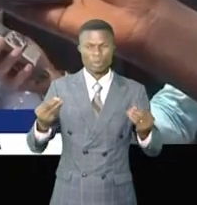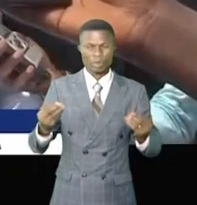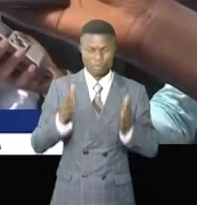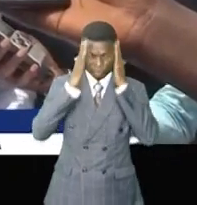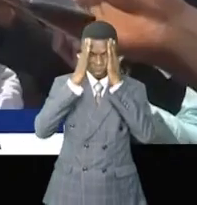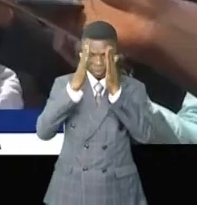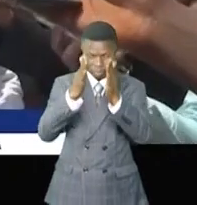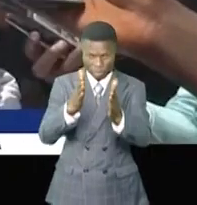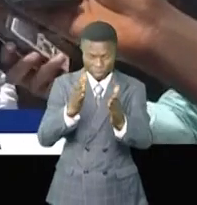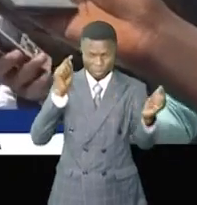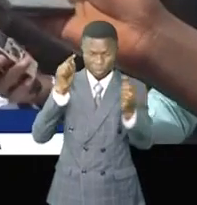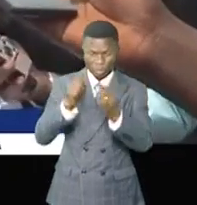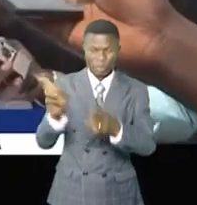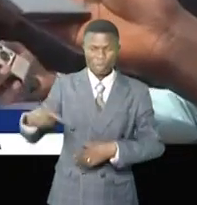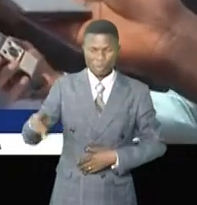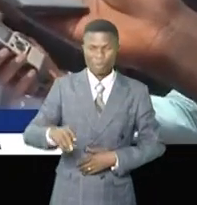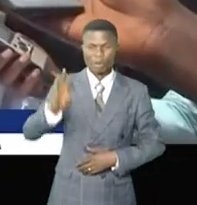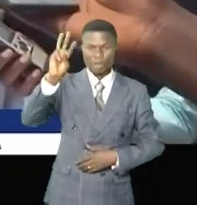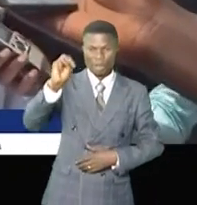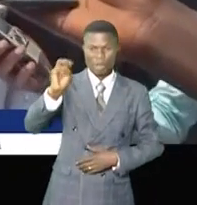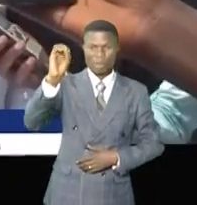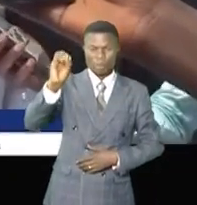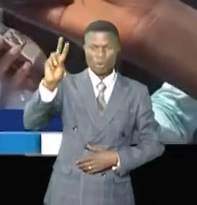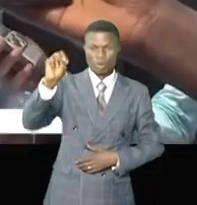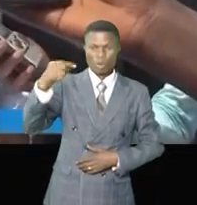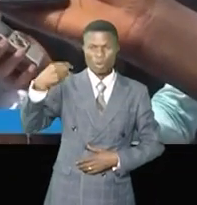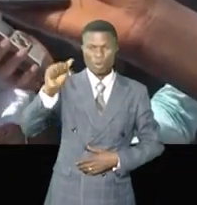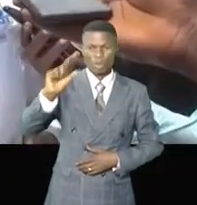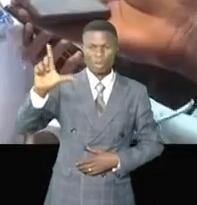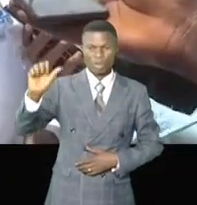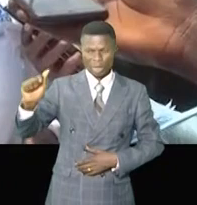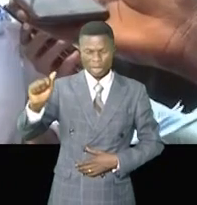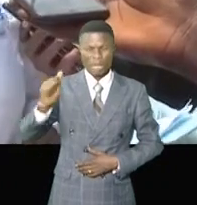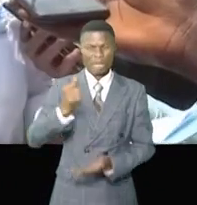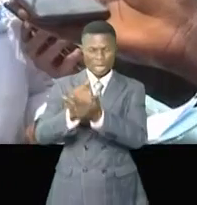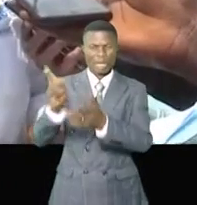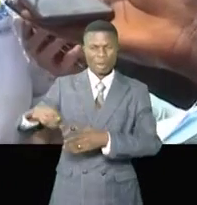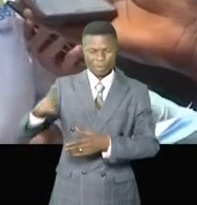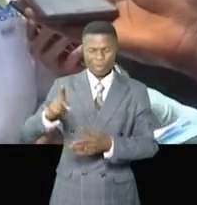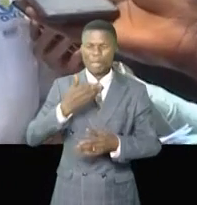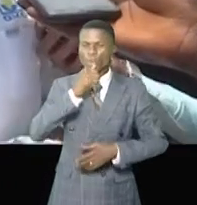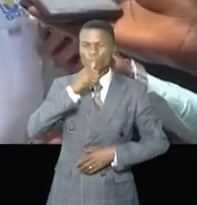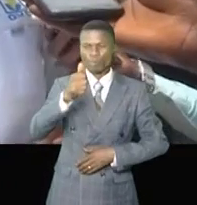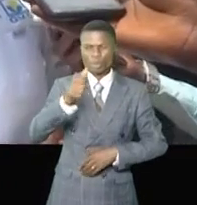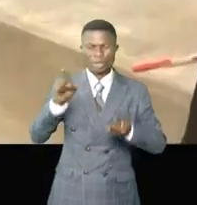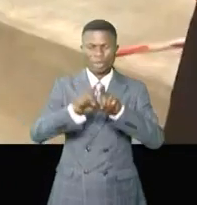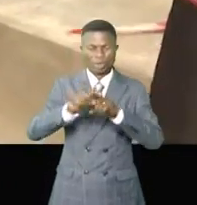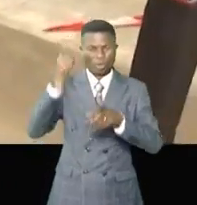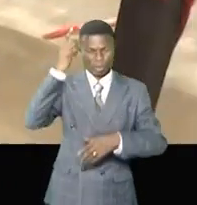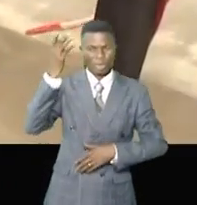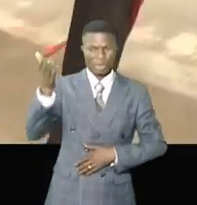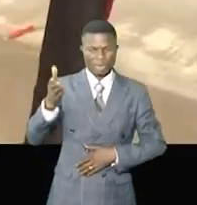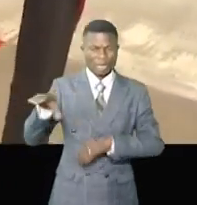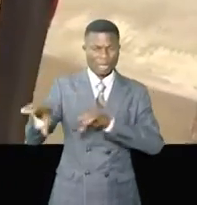ses regards vers la province de la Mongala, envie de l'amener à une province moderne comme les autres. Après